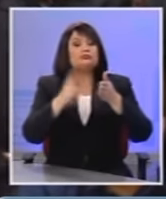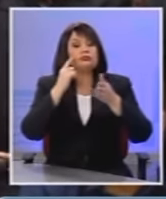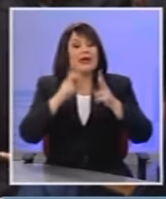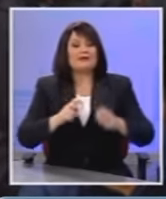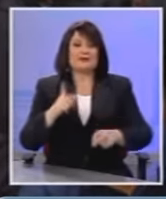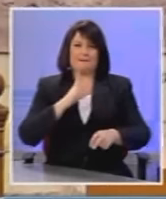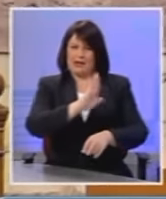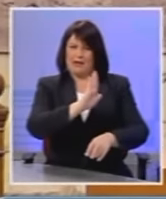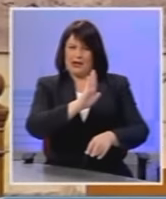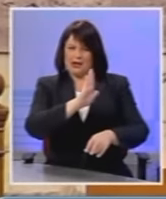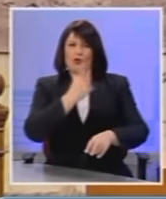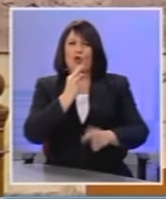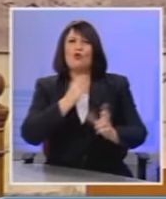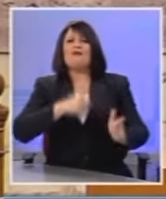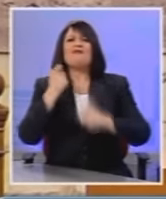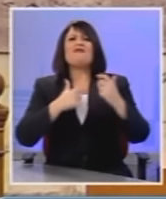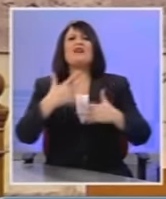κύριε Μιχαλολιάκο, μισό λεπτό.